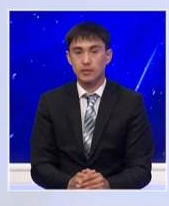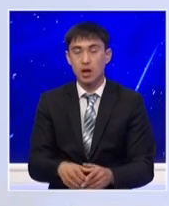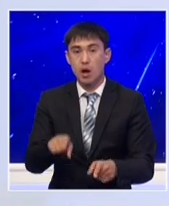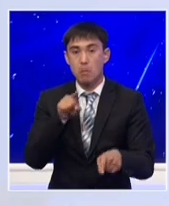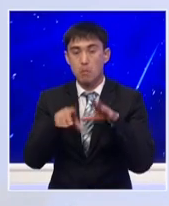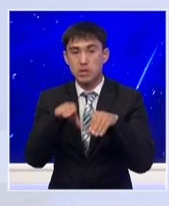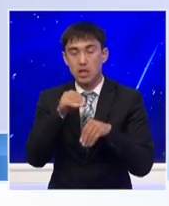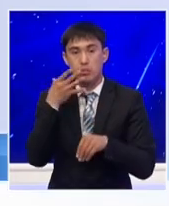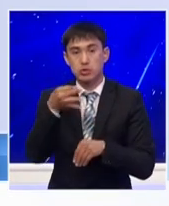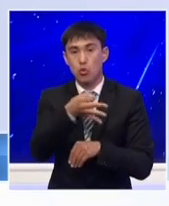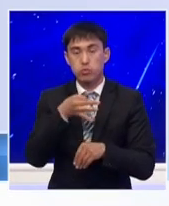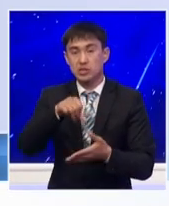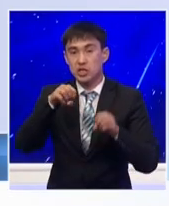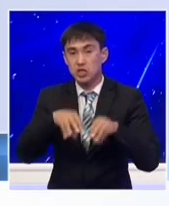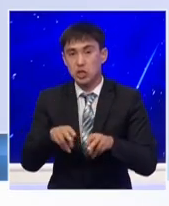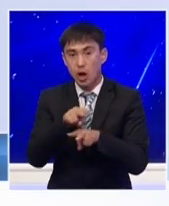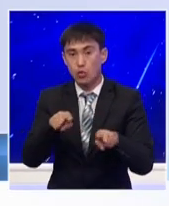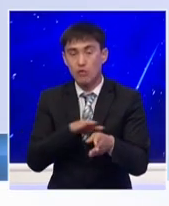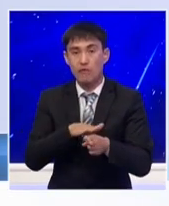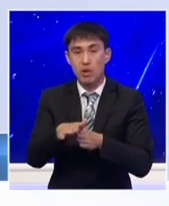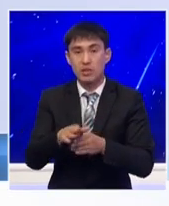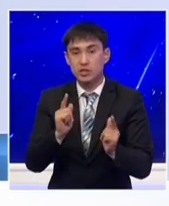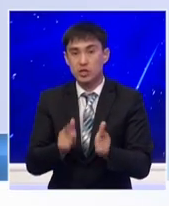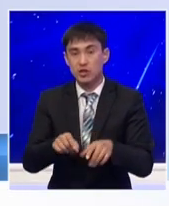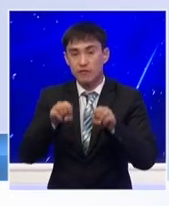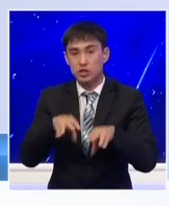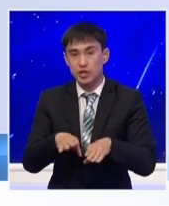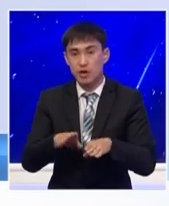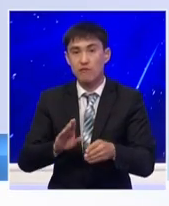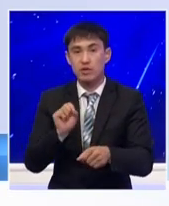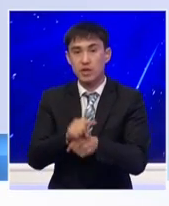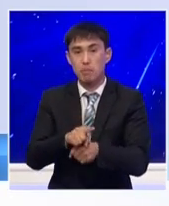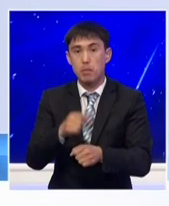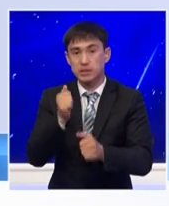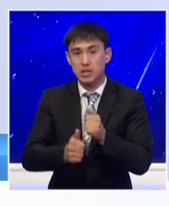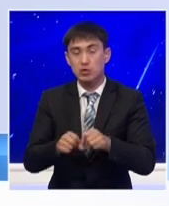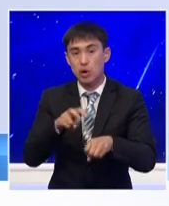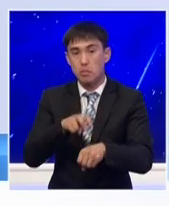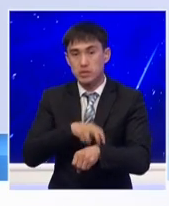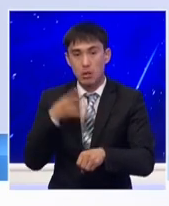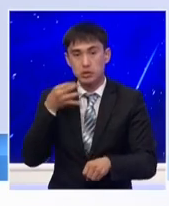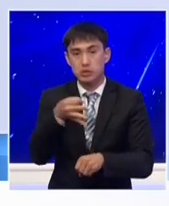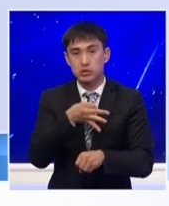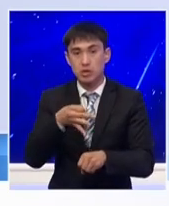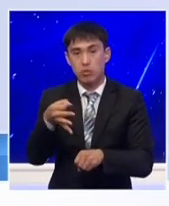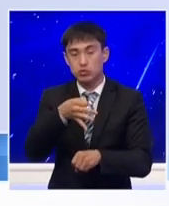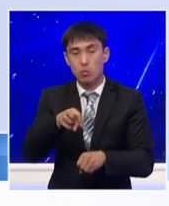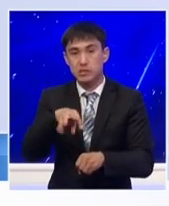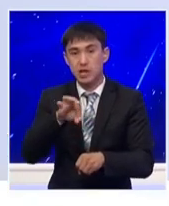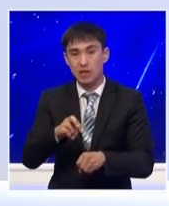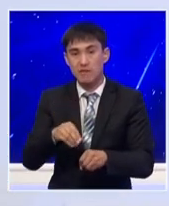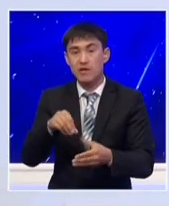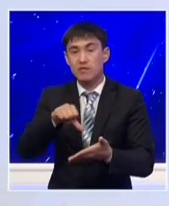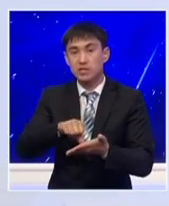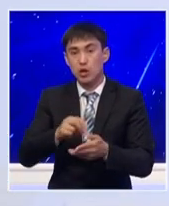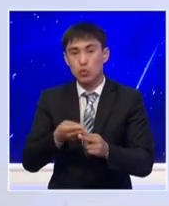Маслихат Алматинской области решил контроль за выполнением настоящего решения возложить на постоянную комиссию Алматинского областного маслихата, в